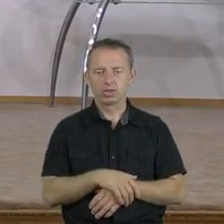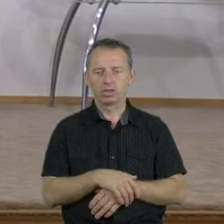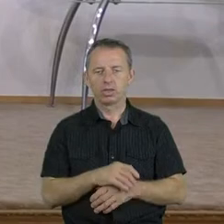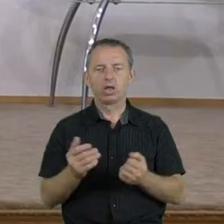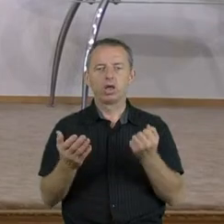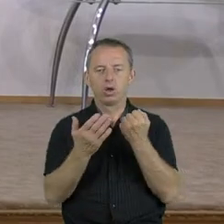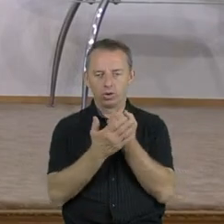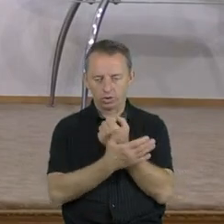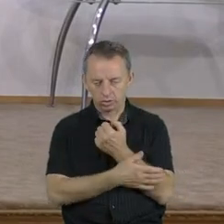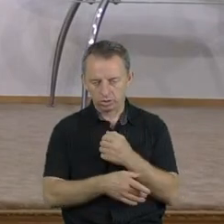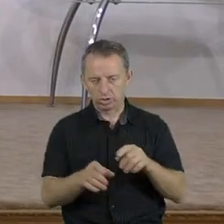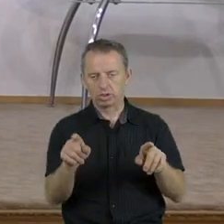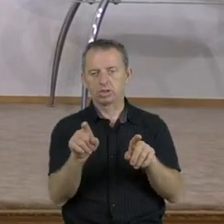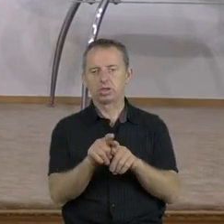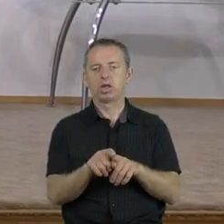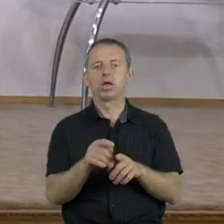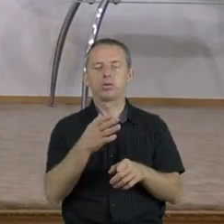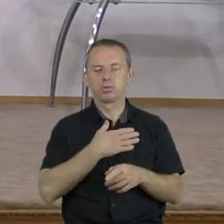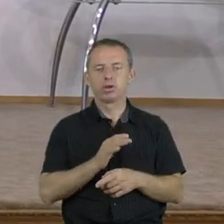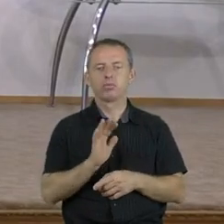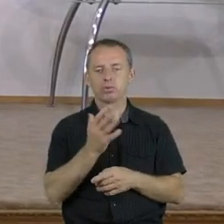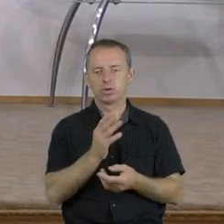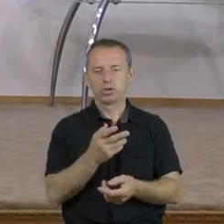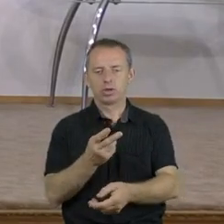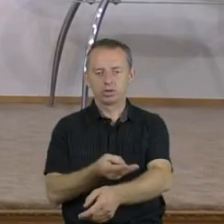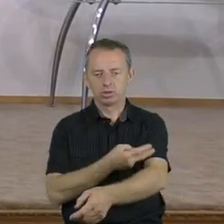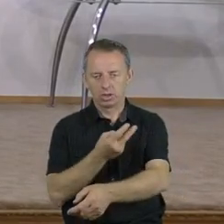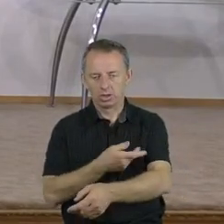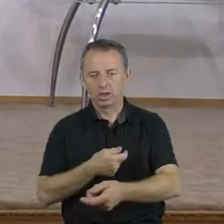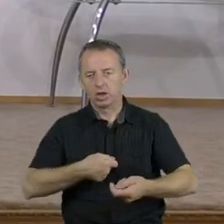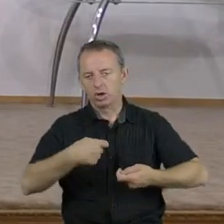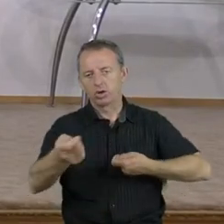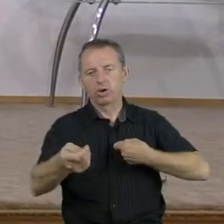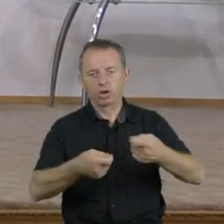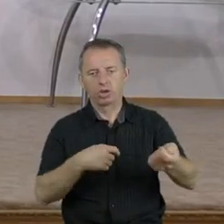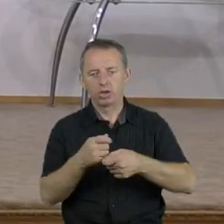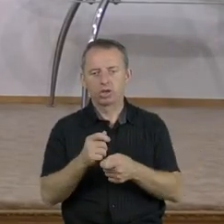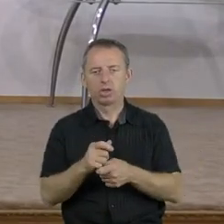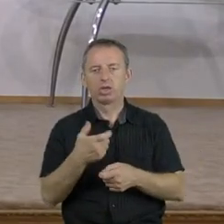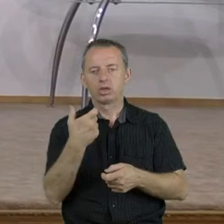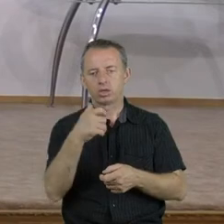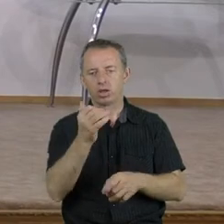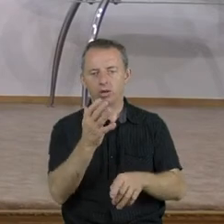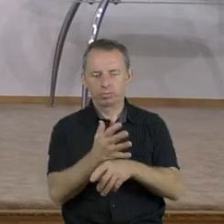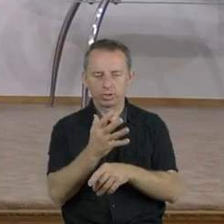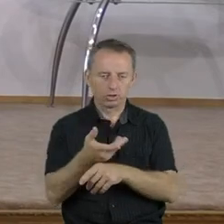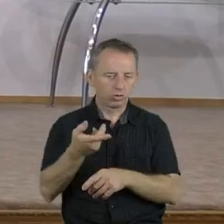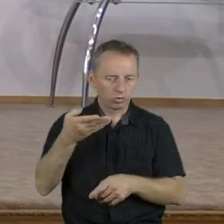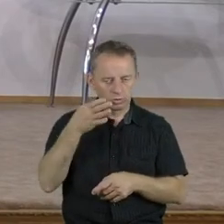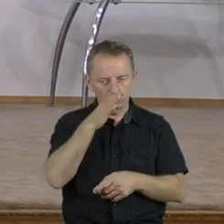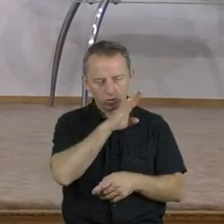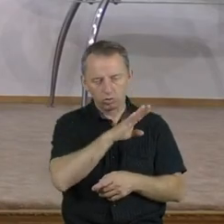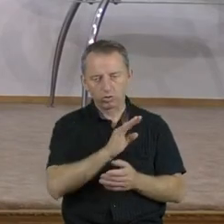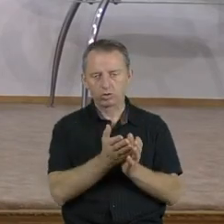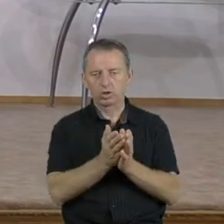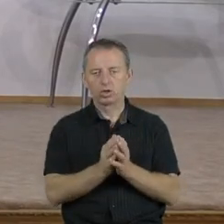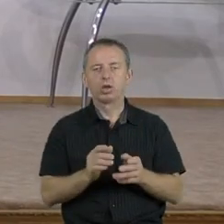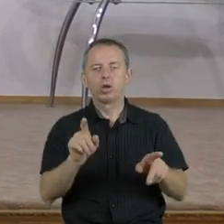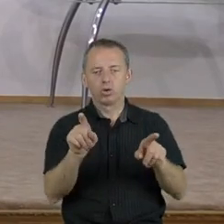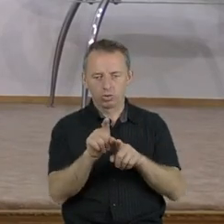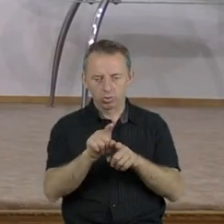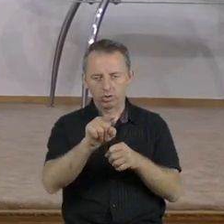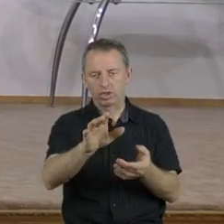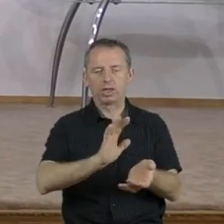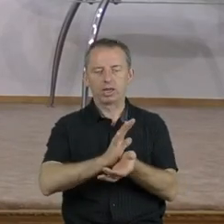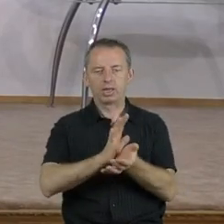Ostatnie wyjście mieliśmy 5 czerwca. Wówczas rozdaliśmy 150 książek. Rozdawaliśmy również takie